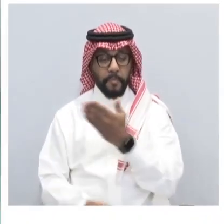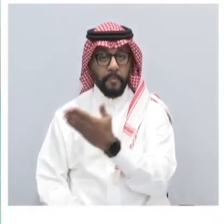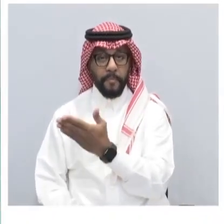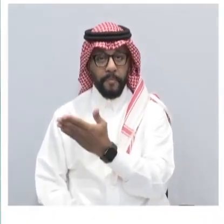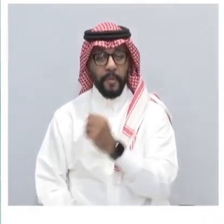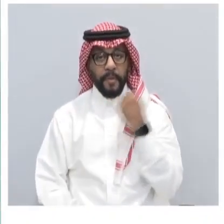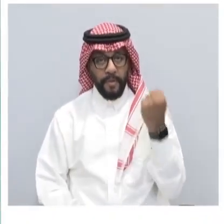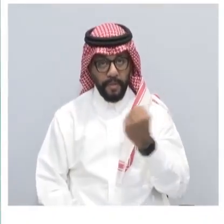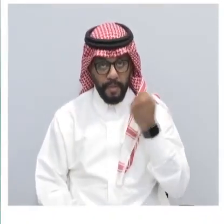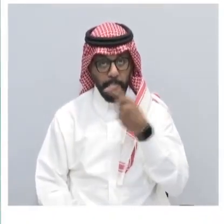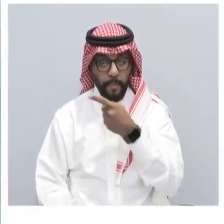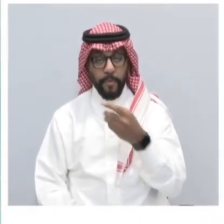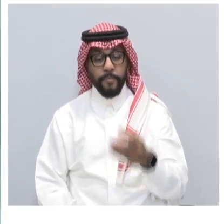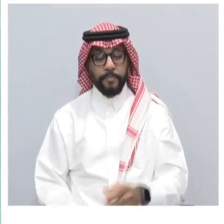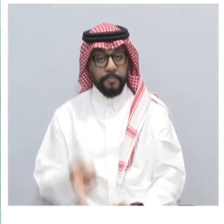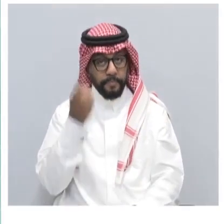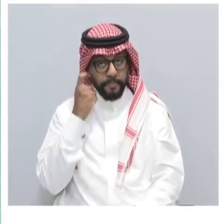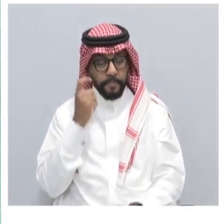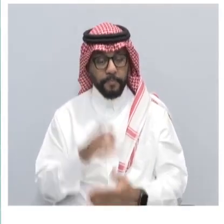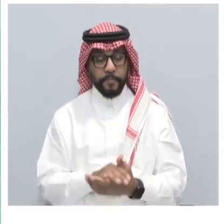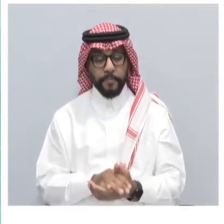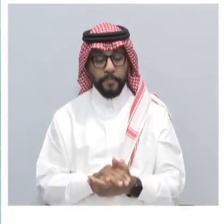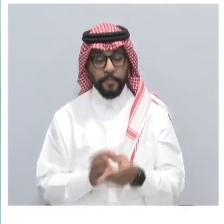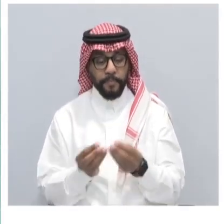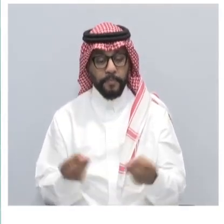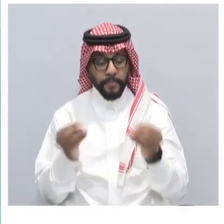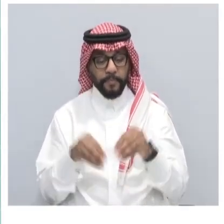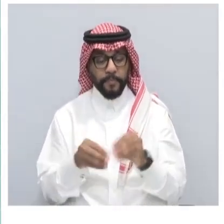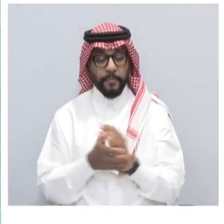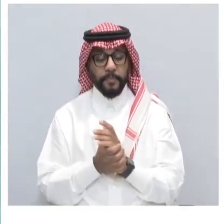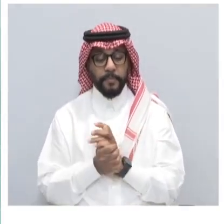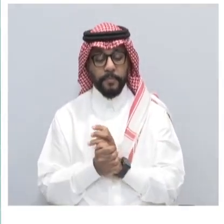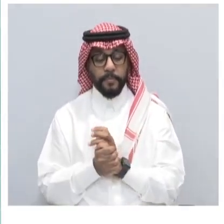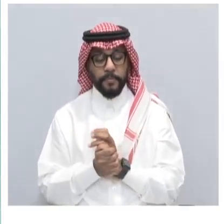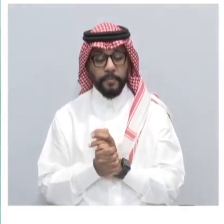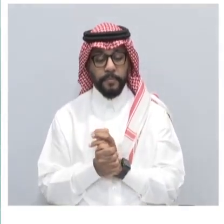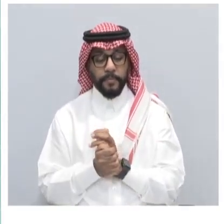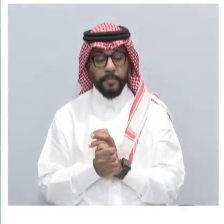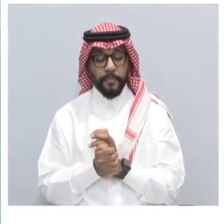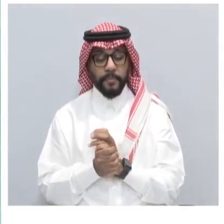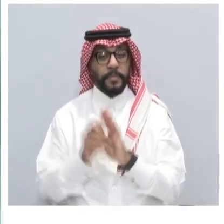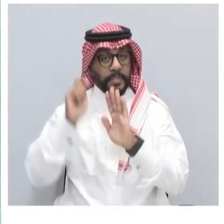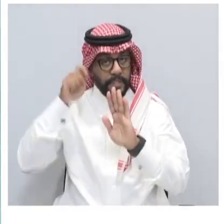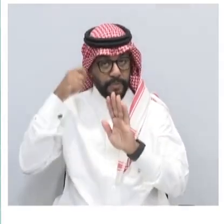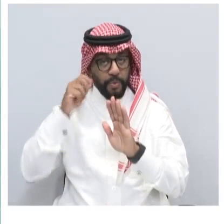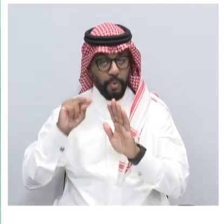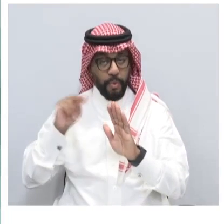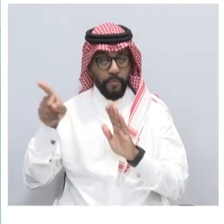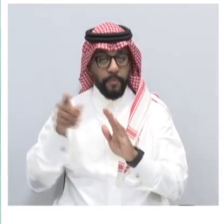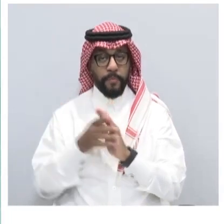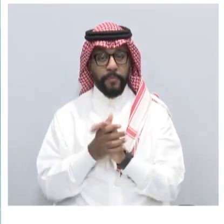نتابع اضافه حدود لهذه الفقره من خلال مقطع فيديو التالي